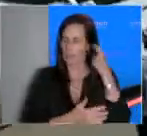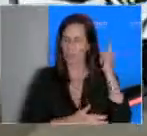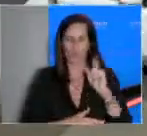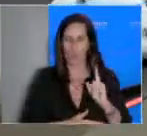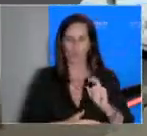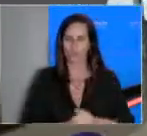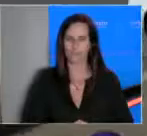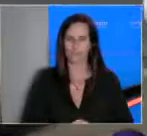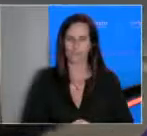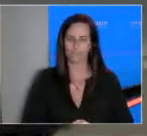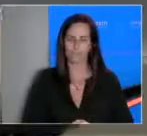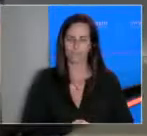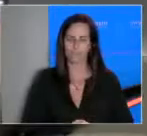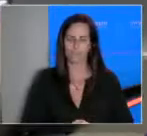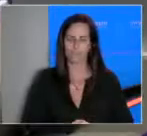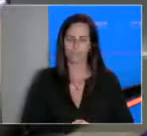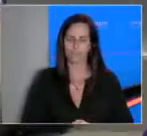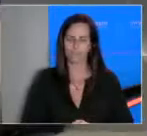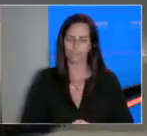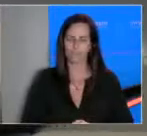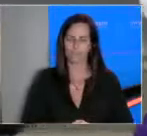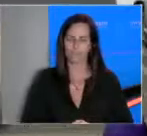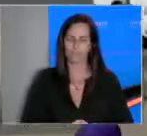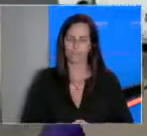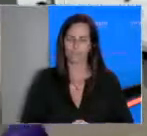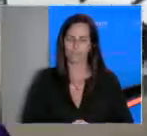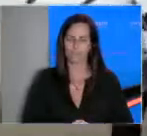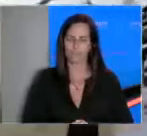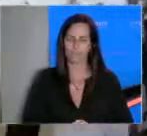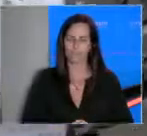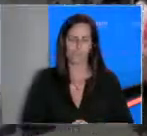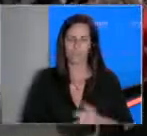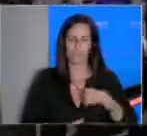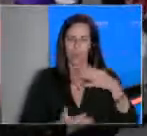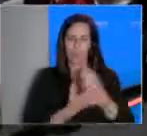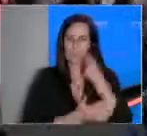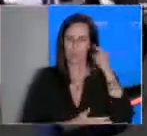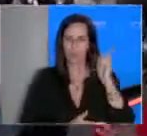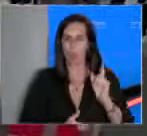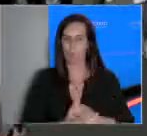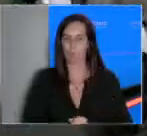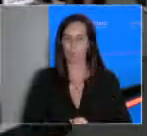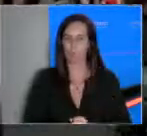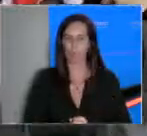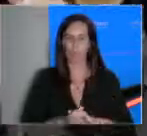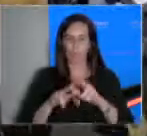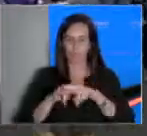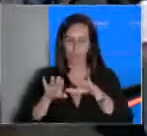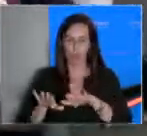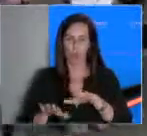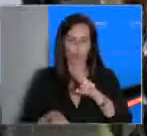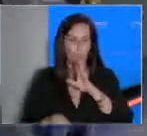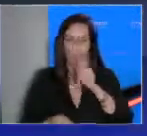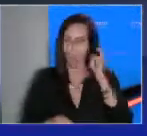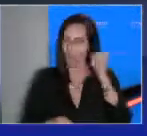לתפקד בצורה מאוד אחרת, וצריך לעשות כל... אוקיי, תישארו איתי רגע שנייה, כי יש